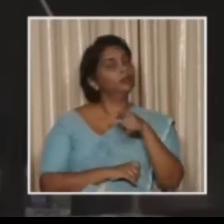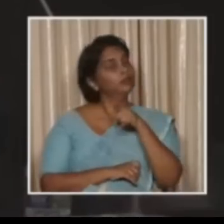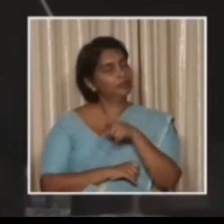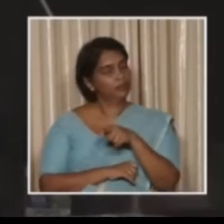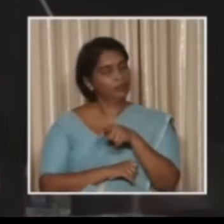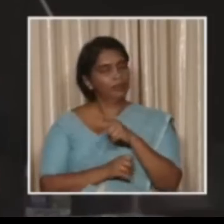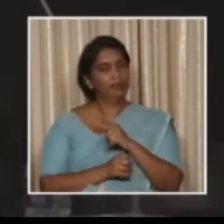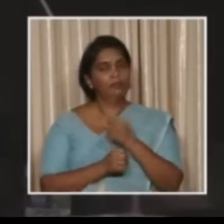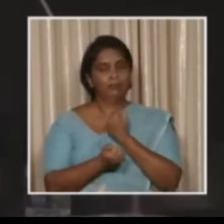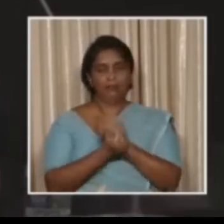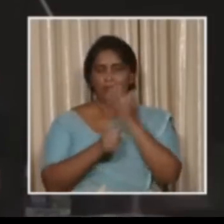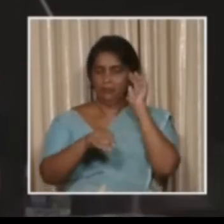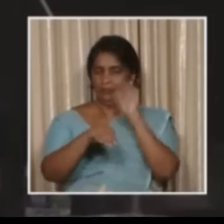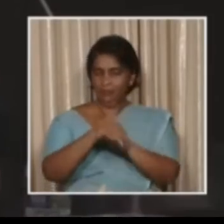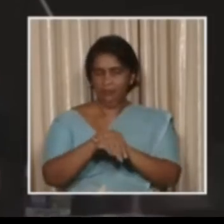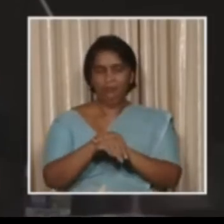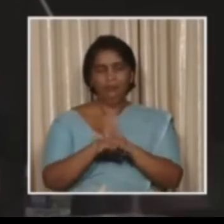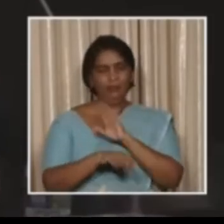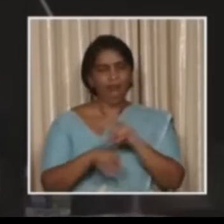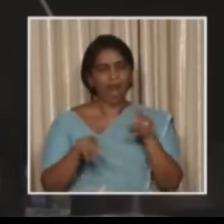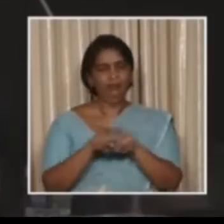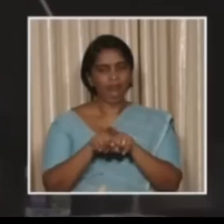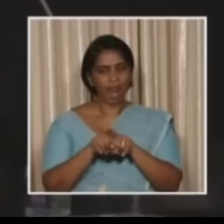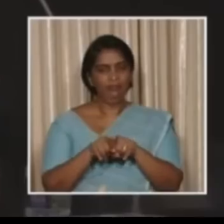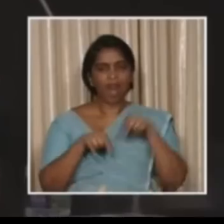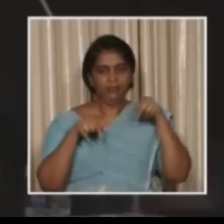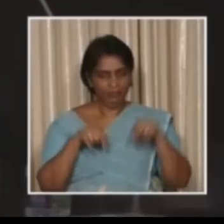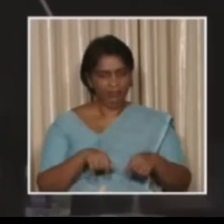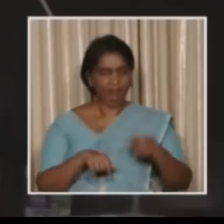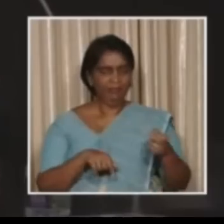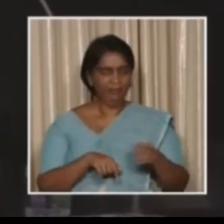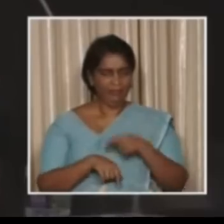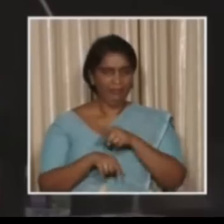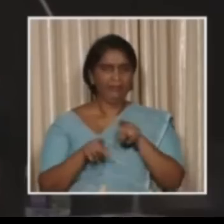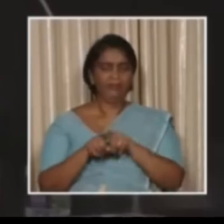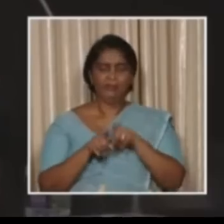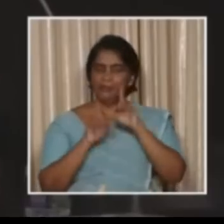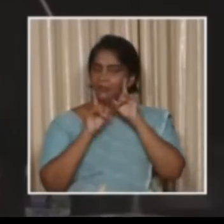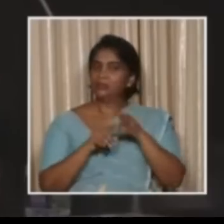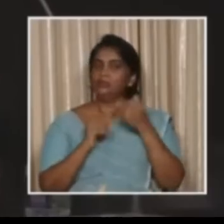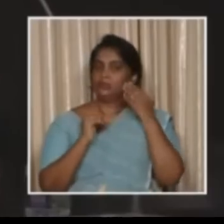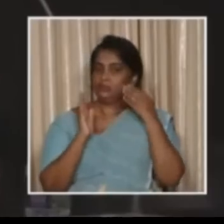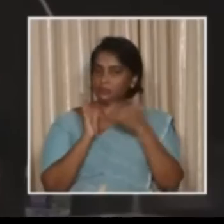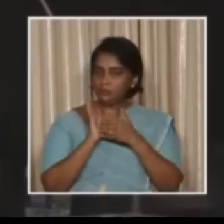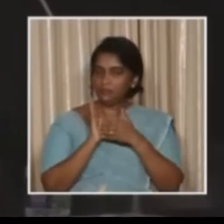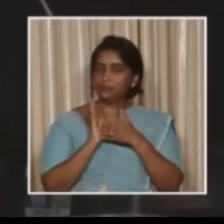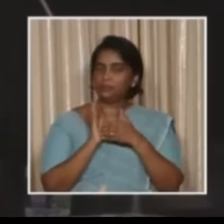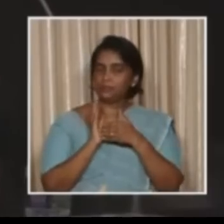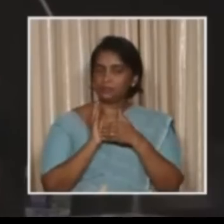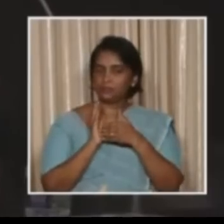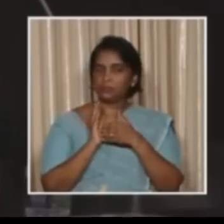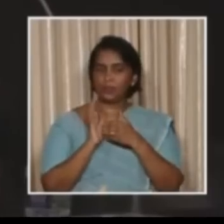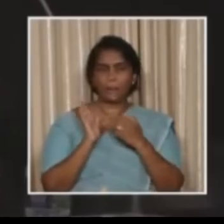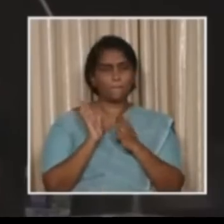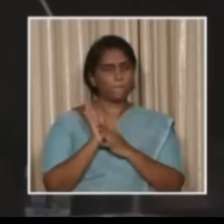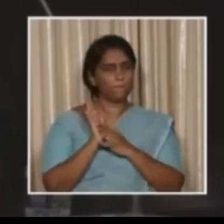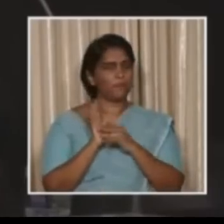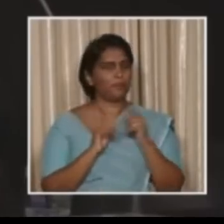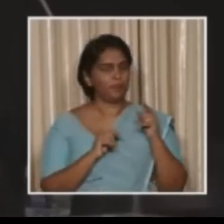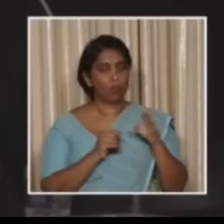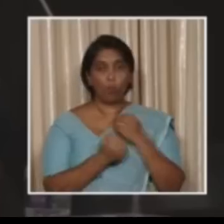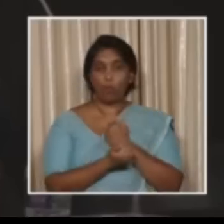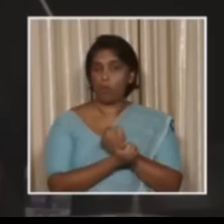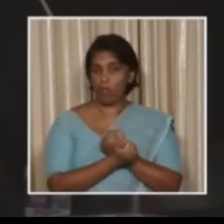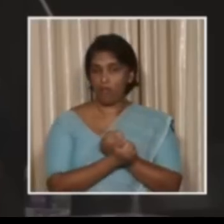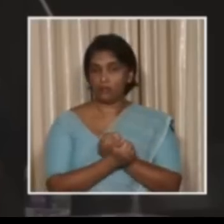தினம் இந்த நாட்டை விட்டு கஜேந்திரகுமார் அவர்கள் வெளியேறக்கூடாது என்று கூறி மருதங்கணி போலீசாரால் தாக்கல்